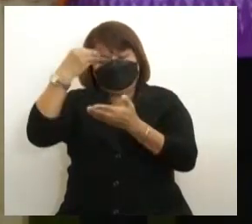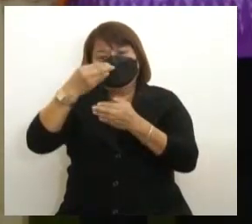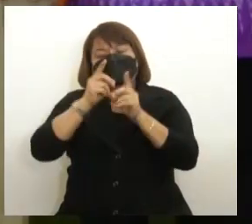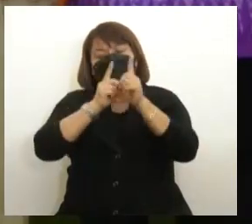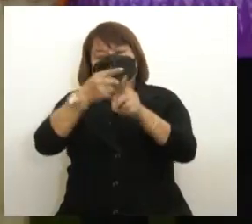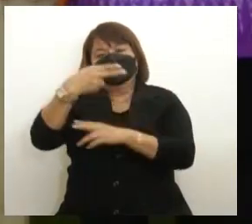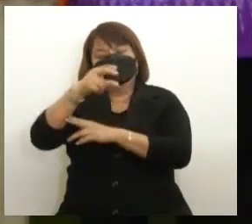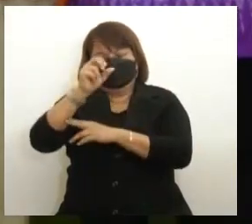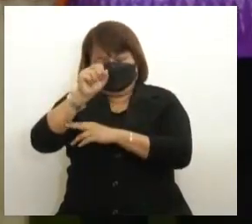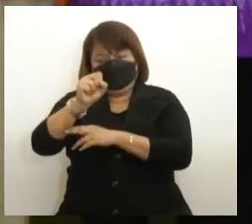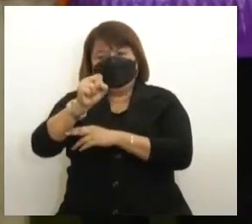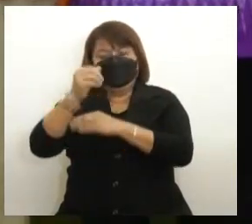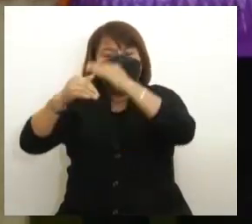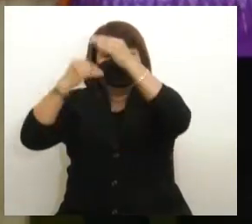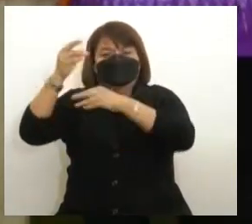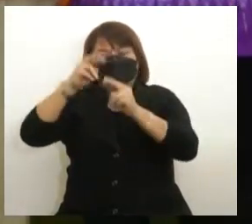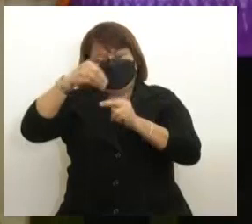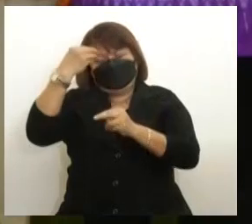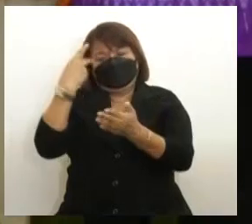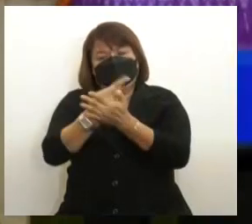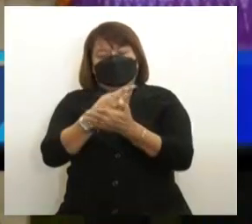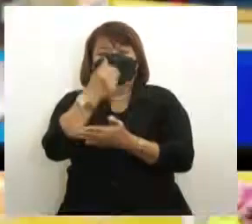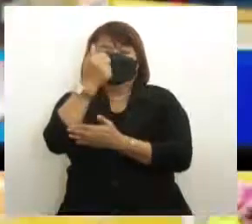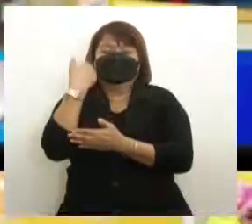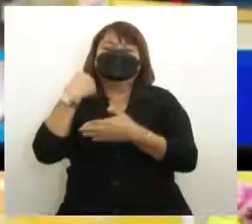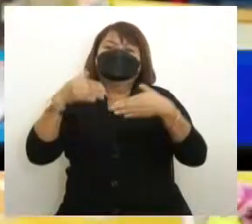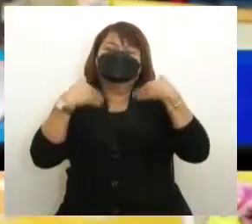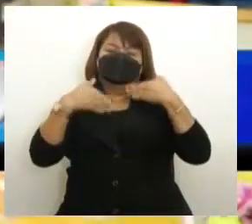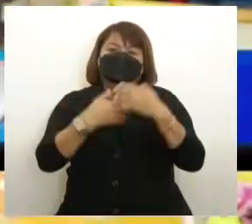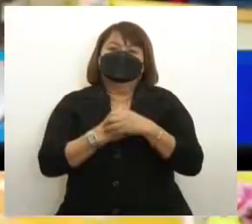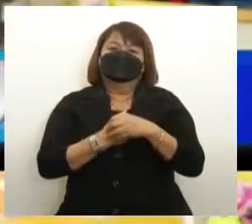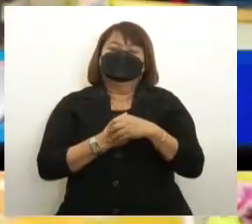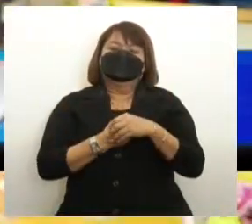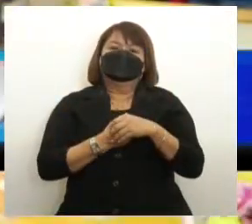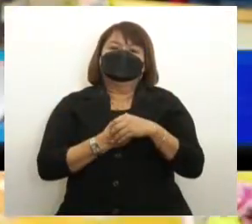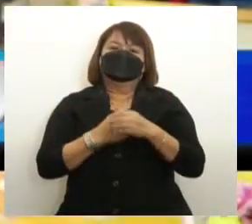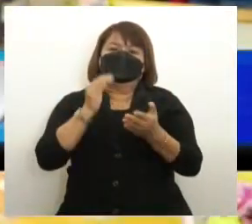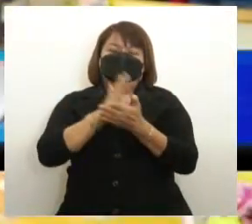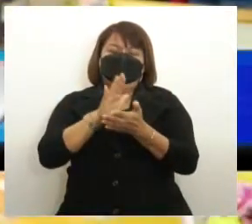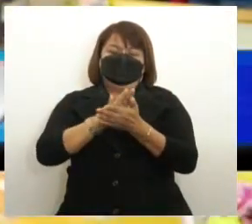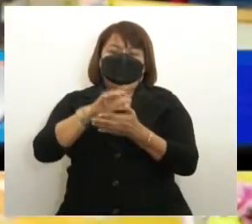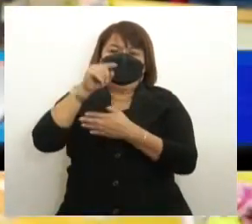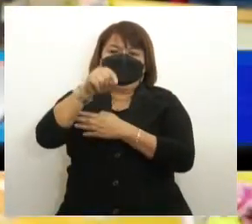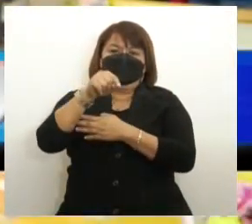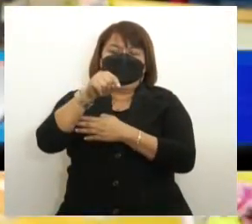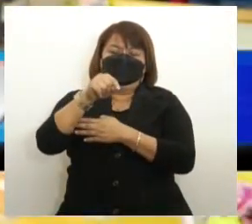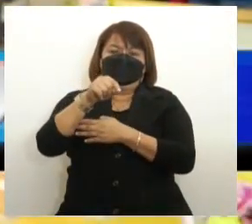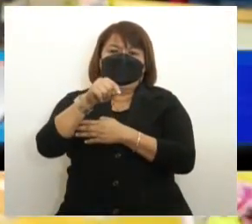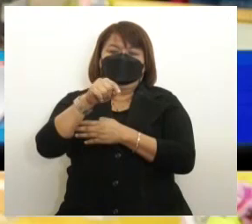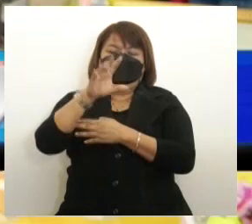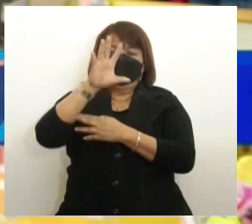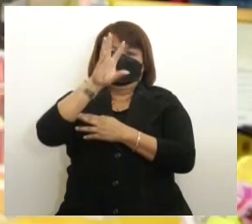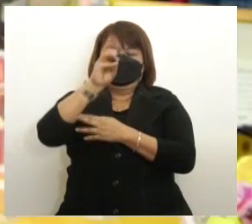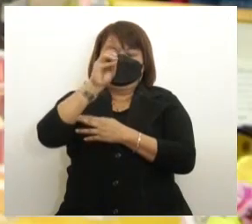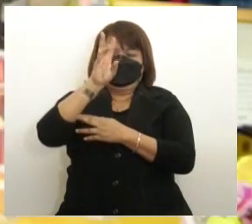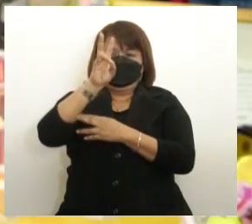กพัฒนาผู้เรียนให้เป็นคนเก่งคนดีมีความสุข ครับโรงเรียนมัธยมศึกษาจังหวัดนครพนมทั้ง51โ